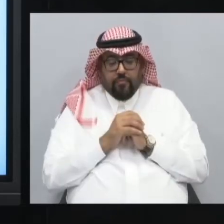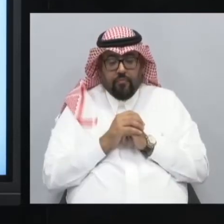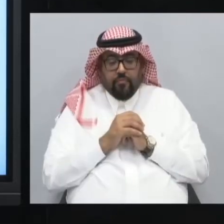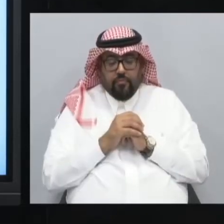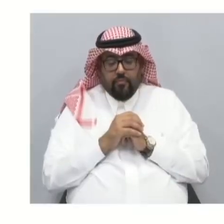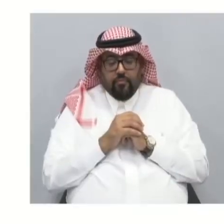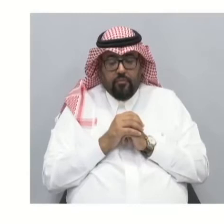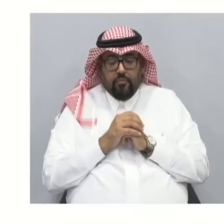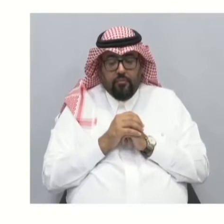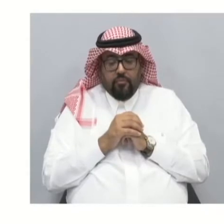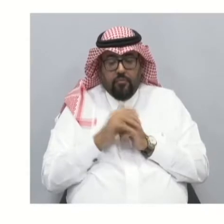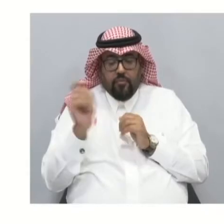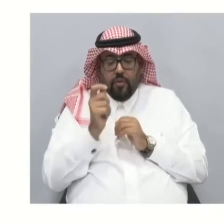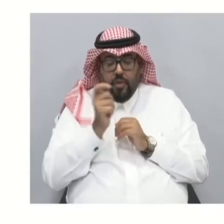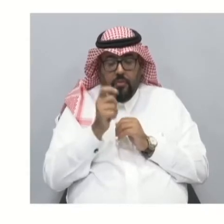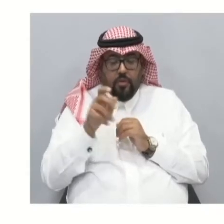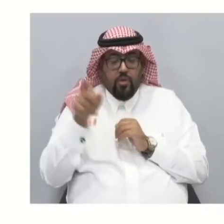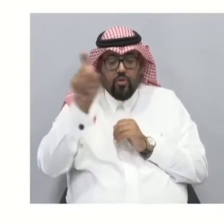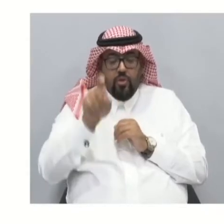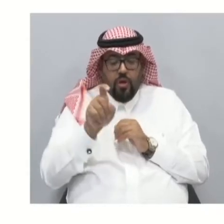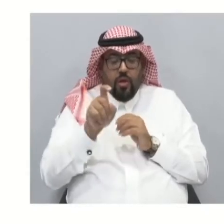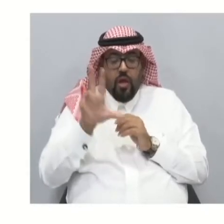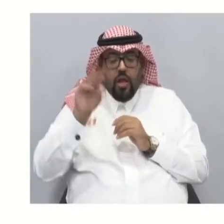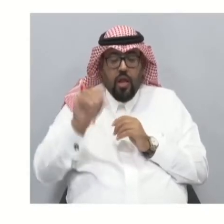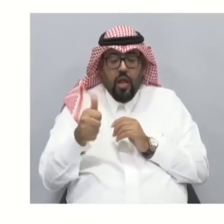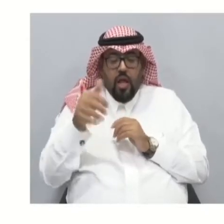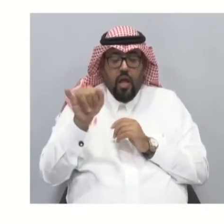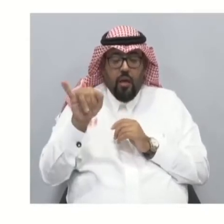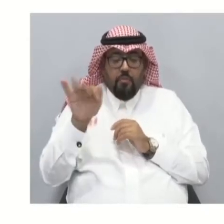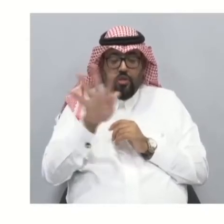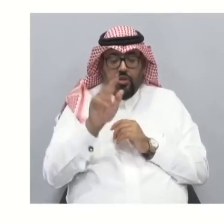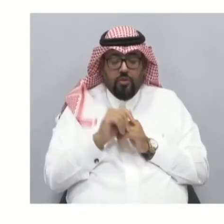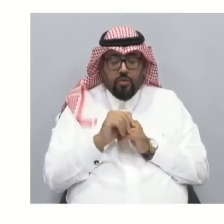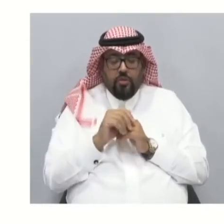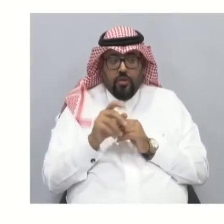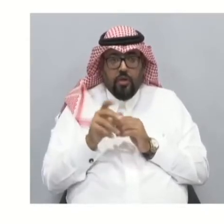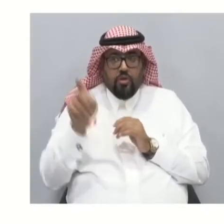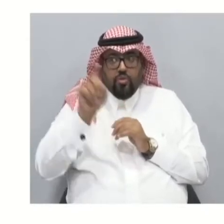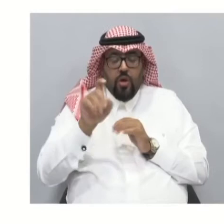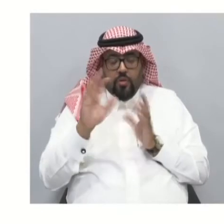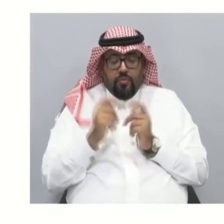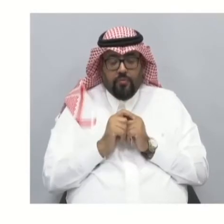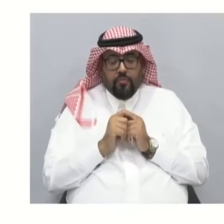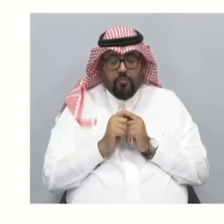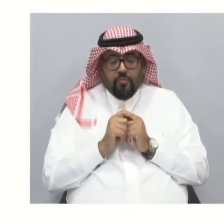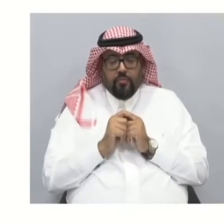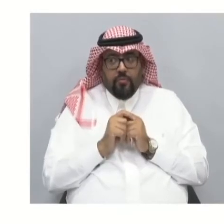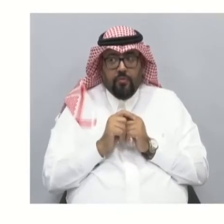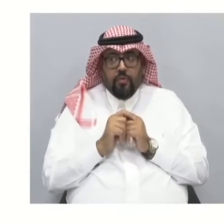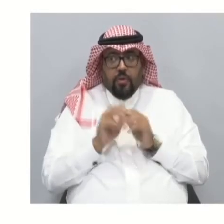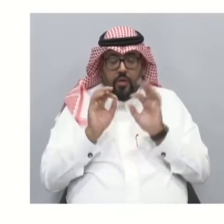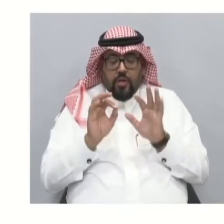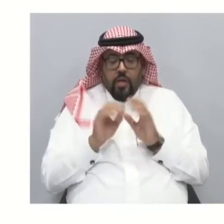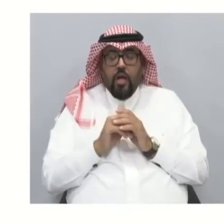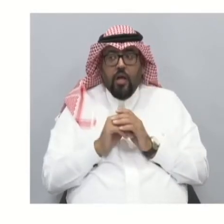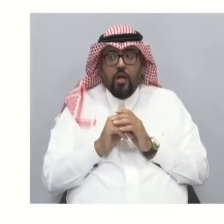طيب، عند كتابة السؤال على الهامش إنه بعد ذلك تقول استطلع ثم اسأل، ثم هنا